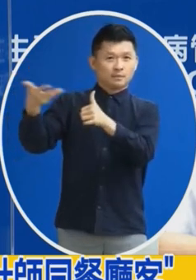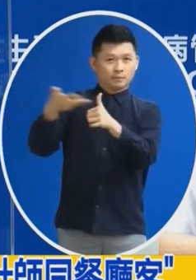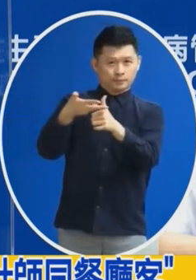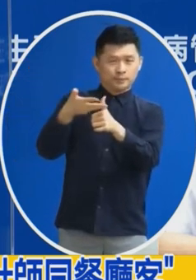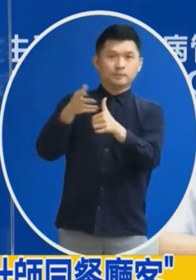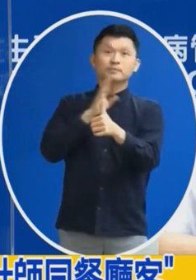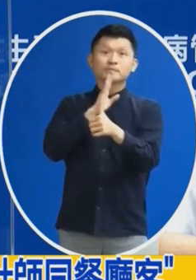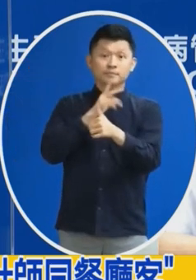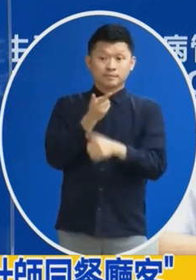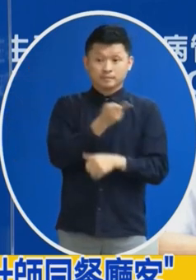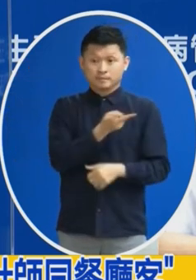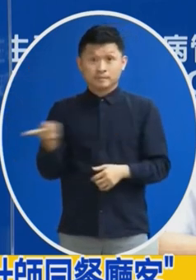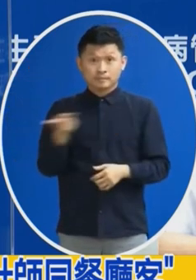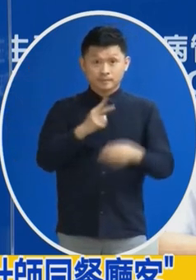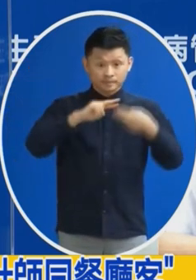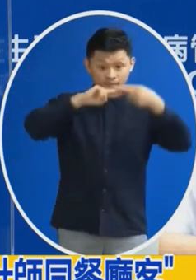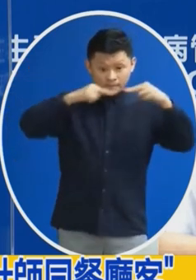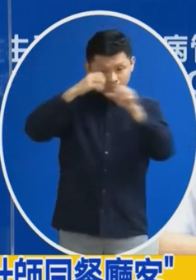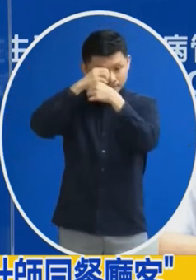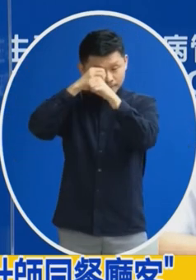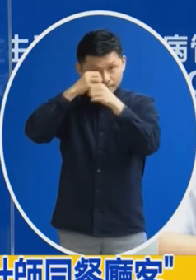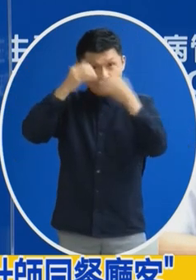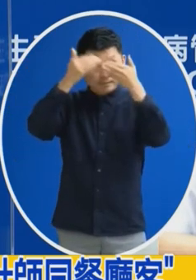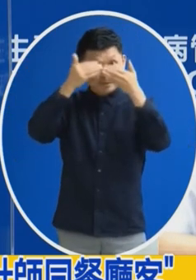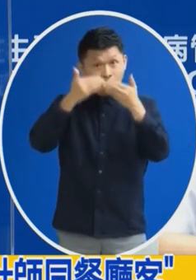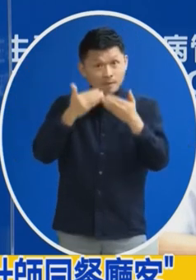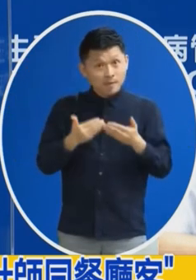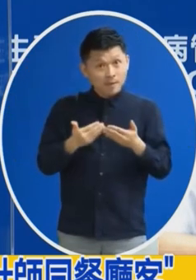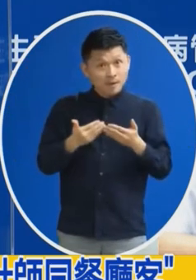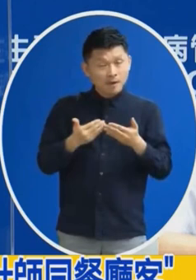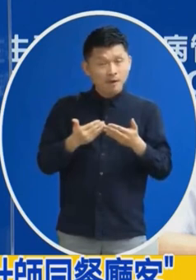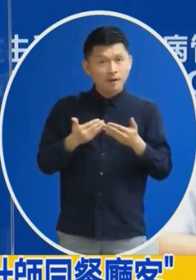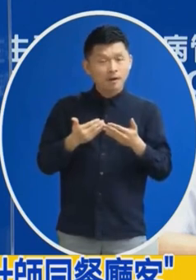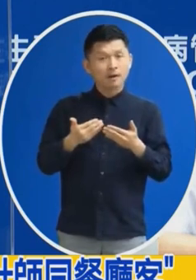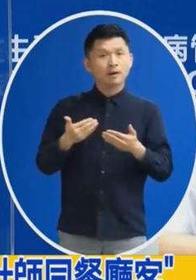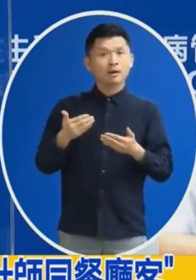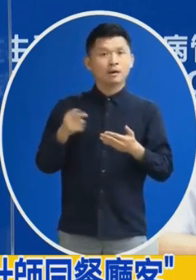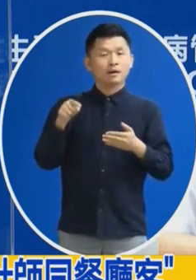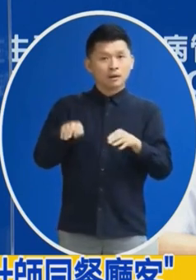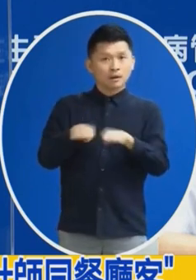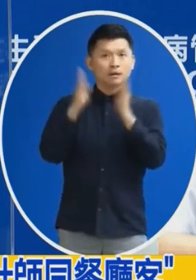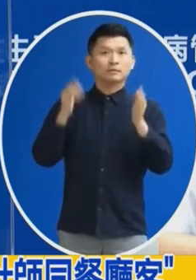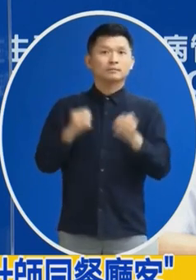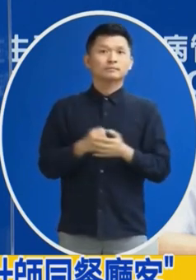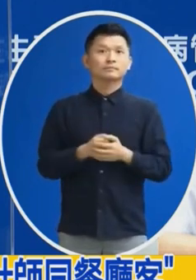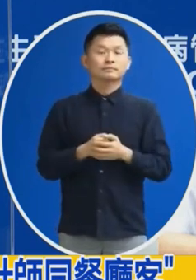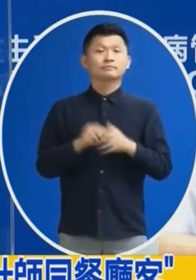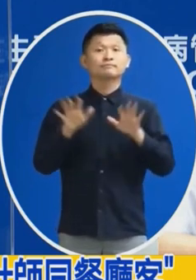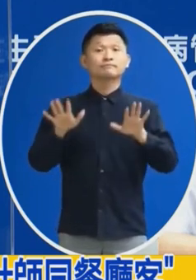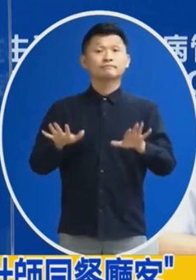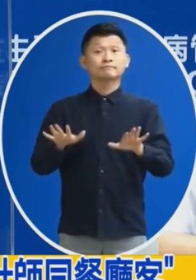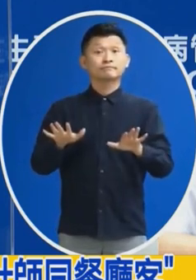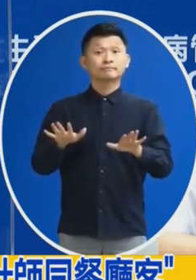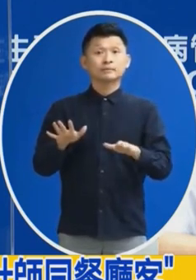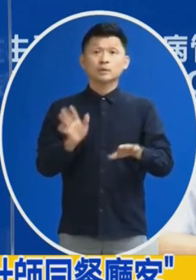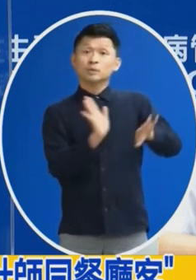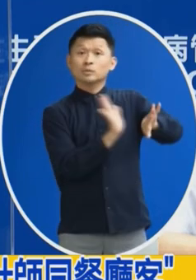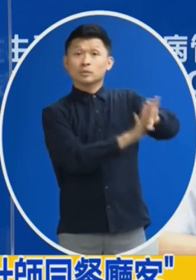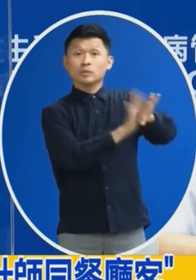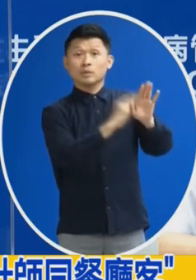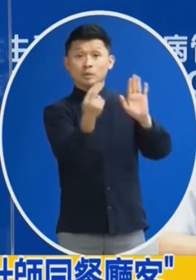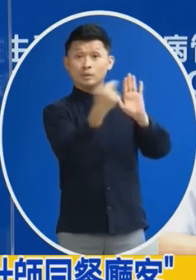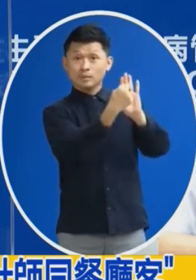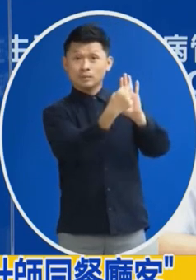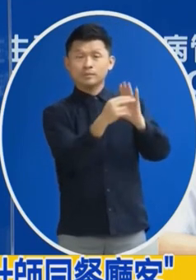这个基因的定序，是跟以这个从这位起头，是因为今天看到在左手边大家看